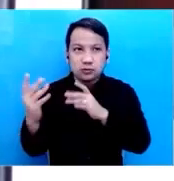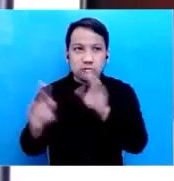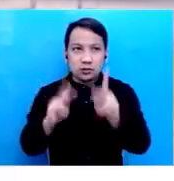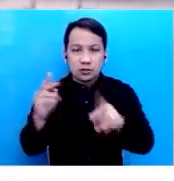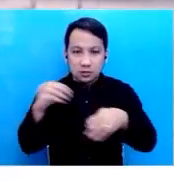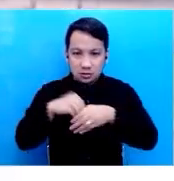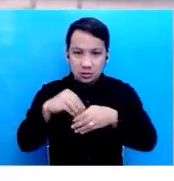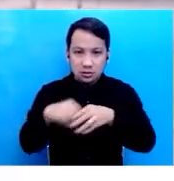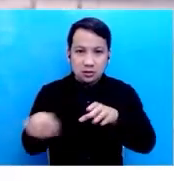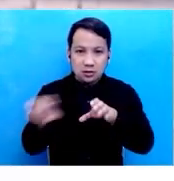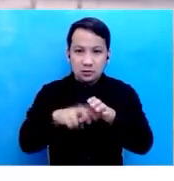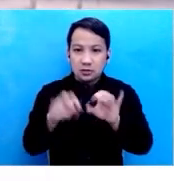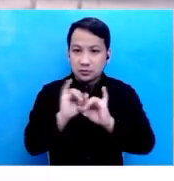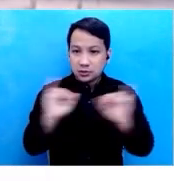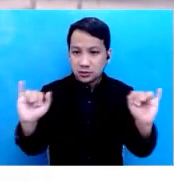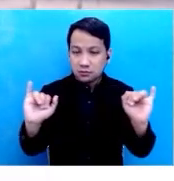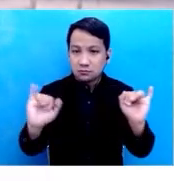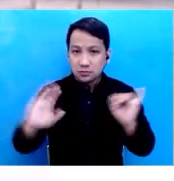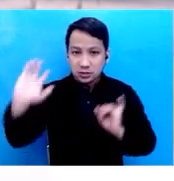same pa rin ng